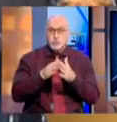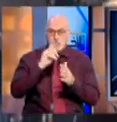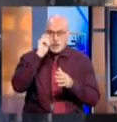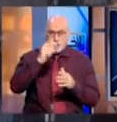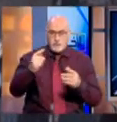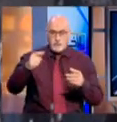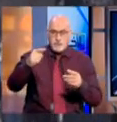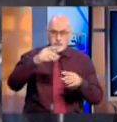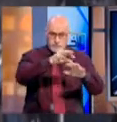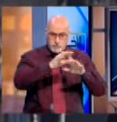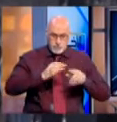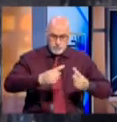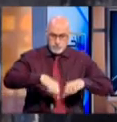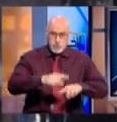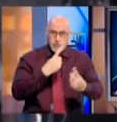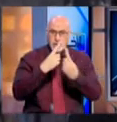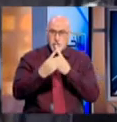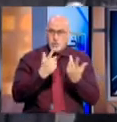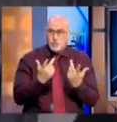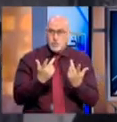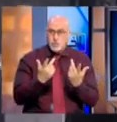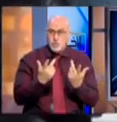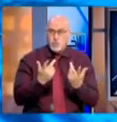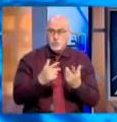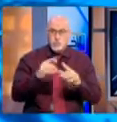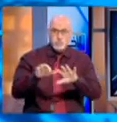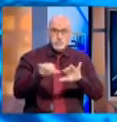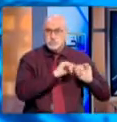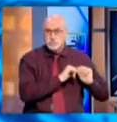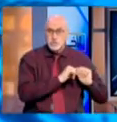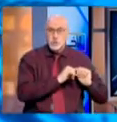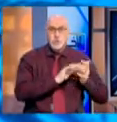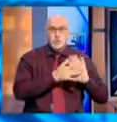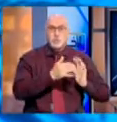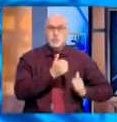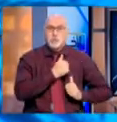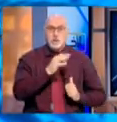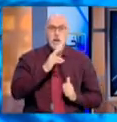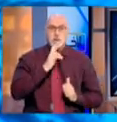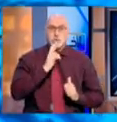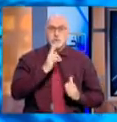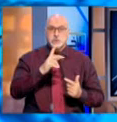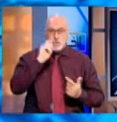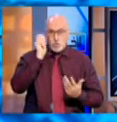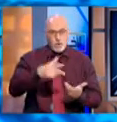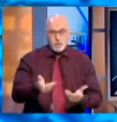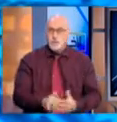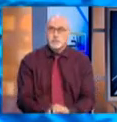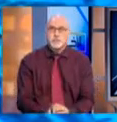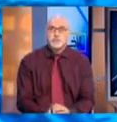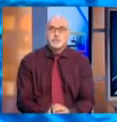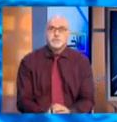إلى طاولة المفاوضات التي قيدتها الأخيرة بسحب كامل القوات الروسية من أوكرانيا.